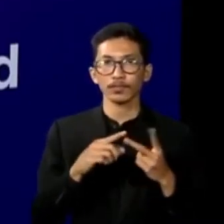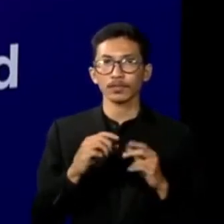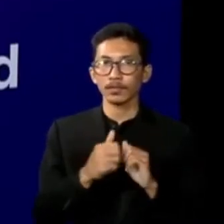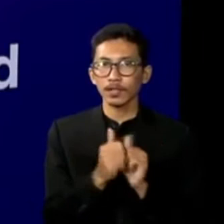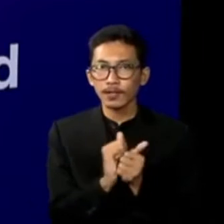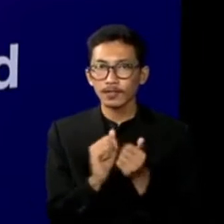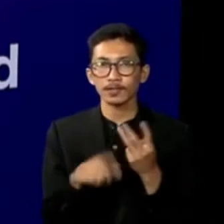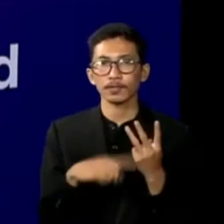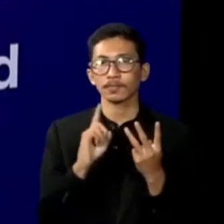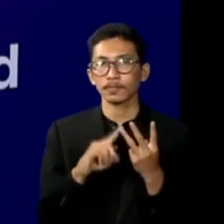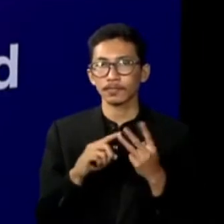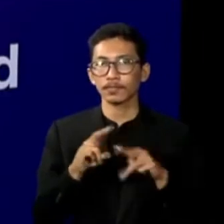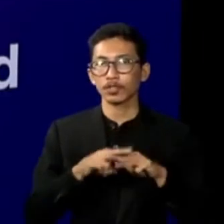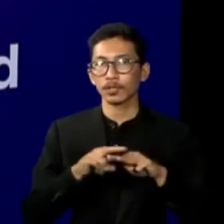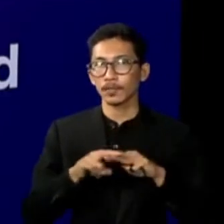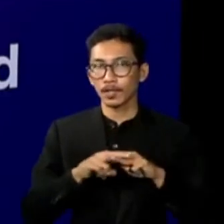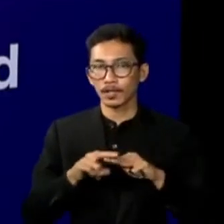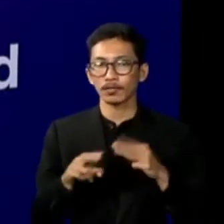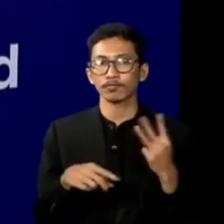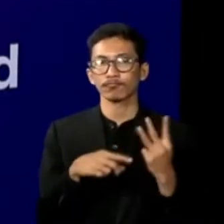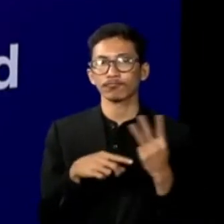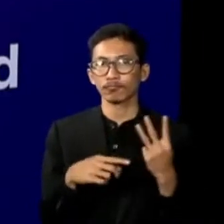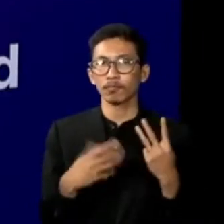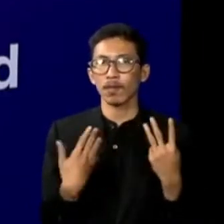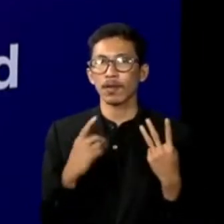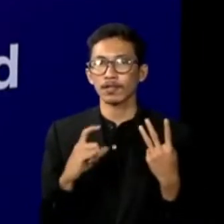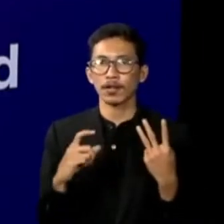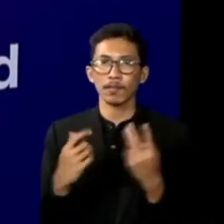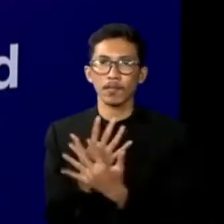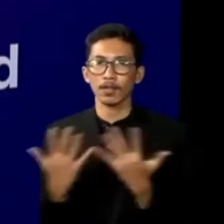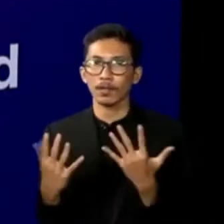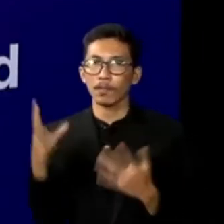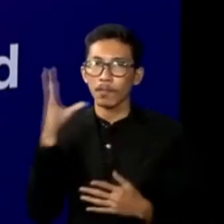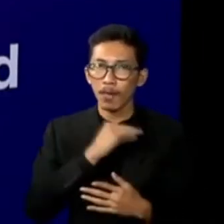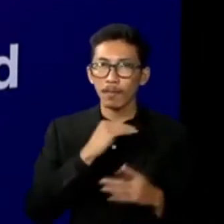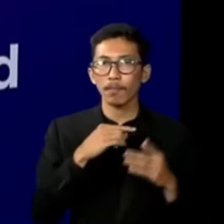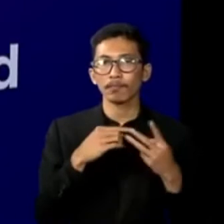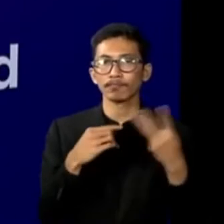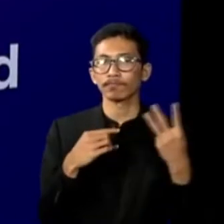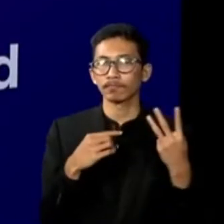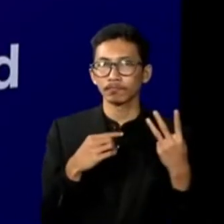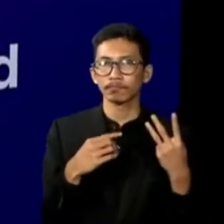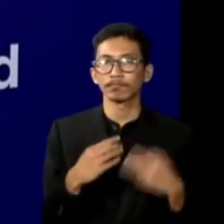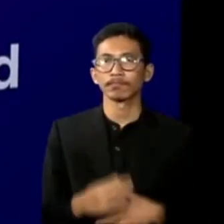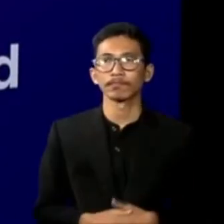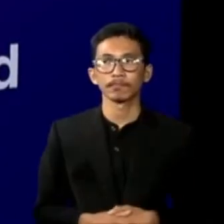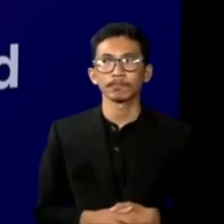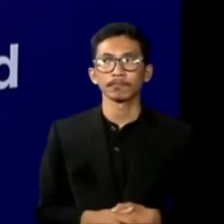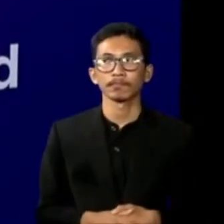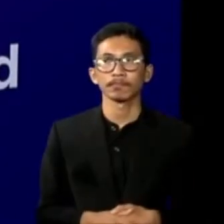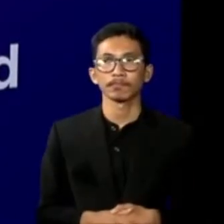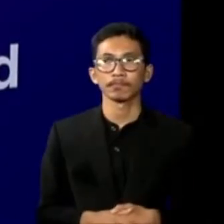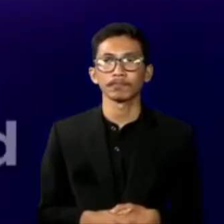ini didorong untuk melakukan testing dan Bagaimana masyarakat harus bersikap terhadap upaya pemerintah dibidang testing ini